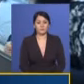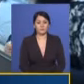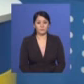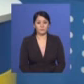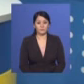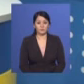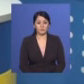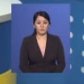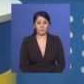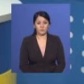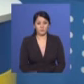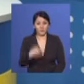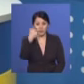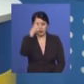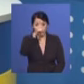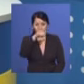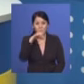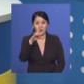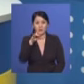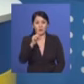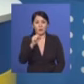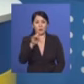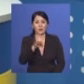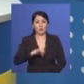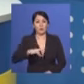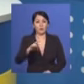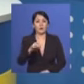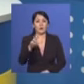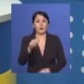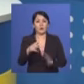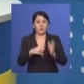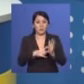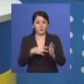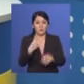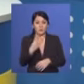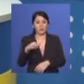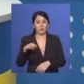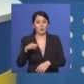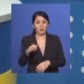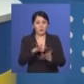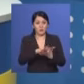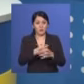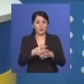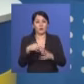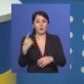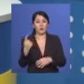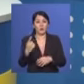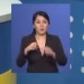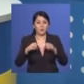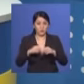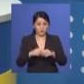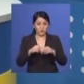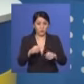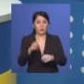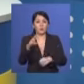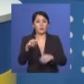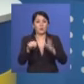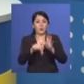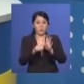қызметі. Ал биыл Хайыртау ауданында 374 мың гектар алқапқа ауыл шаруашылығы дақылдары егілді. Оның